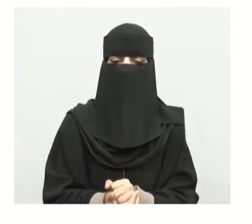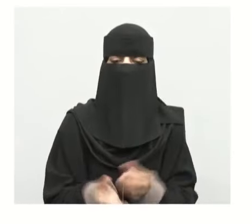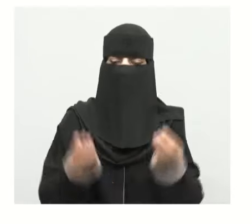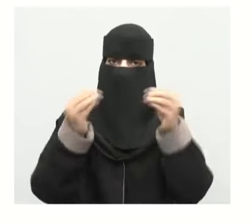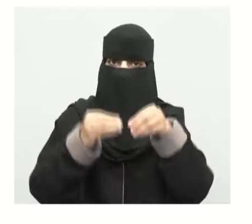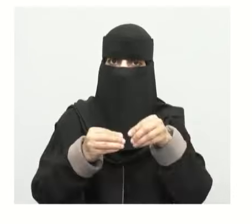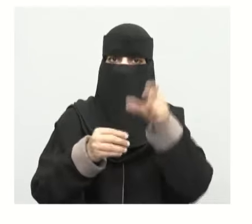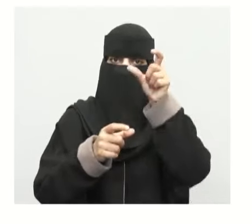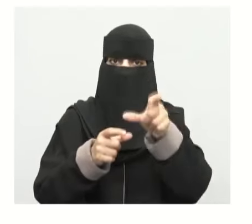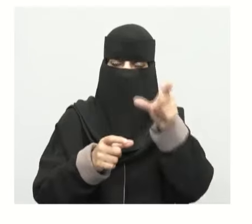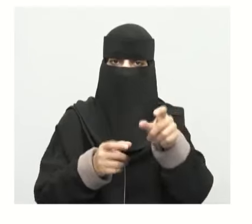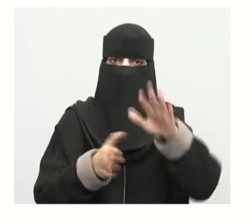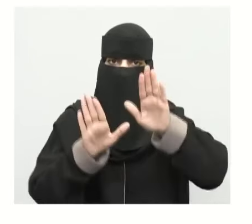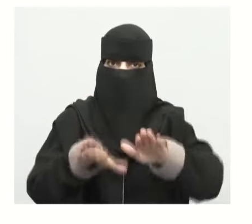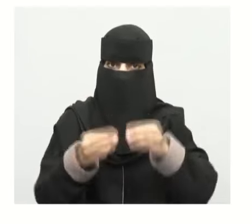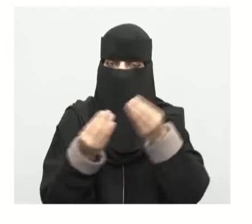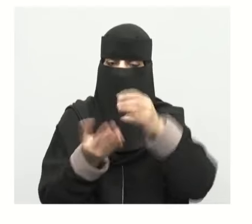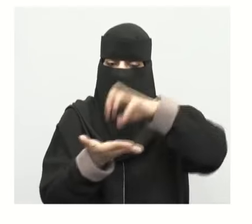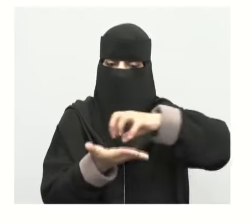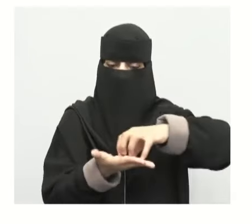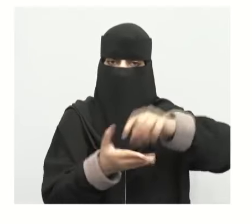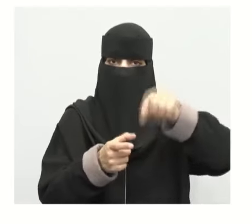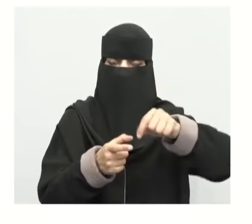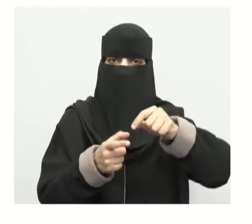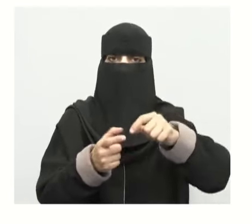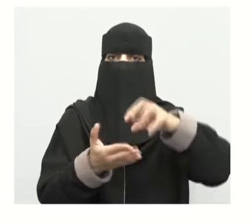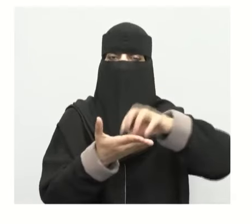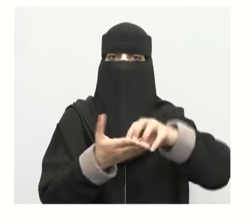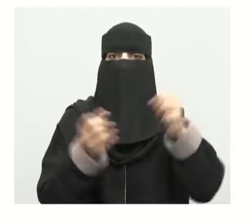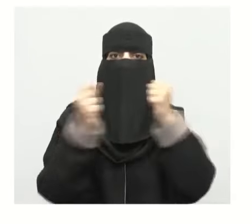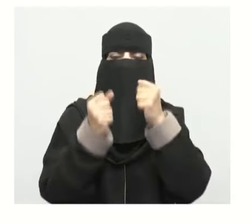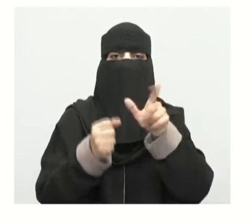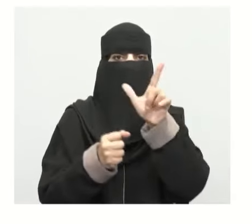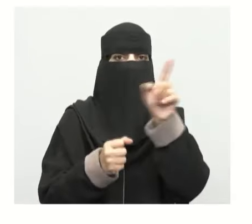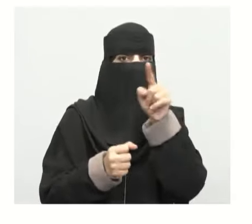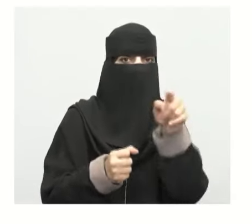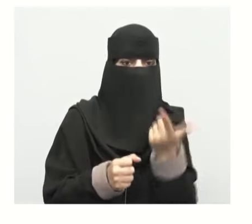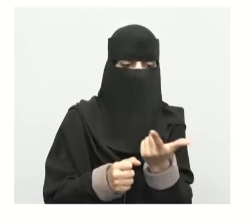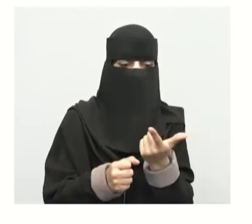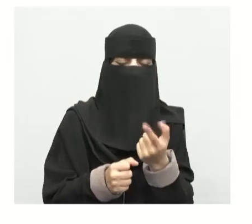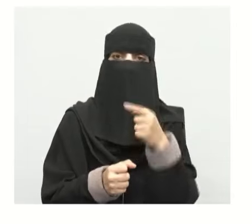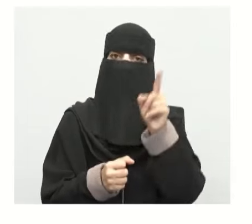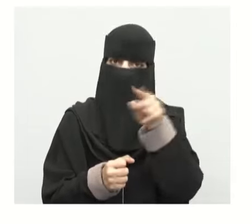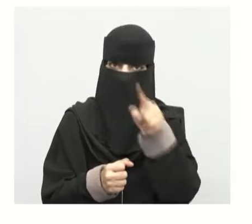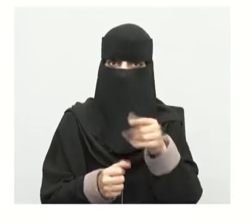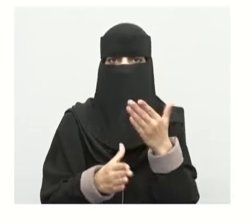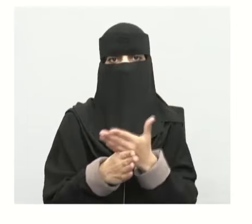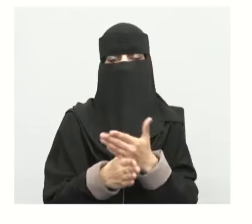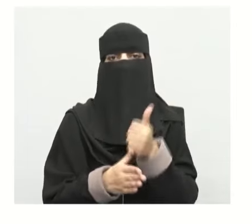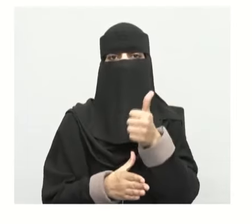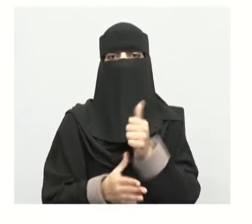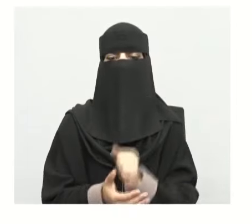تزداد الكثافه السكانيه في المناطق القطبيه صح او خطا ممتاز اجابه صحيحه